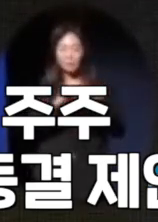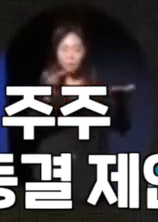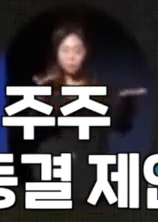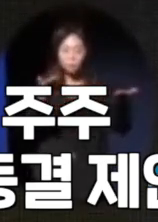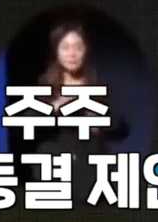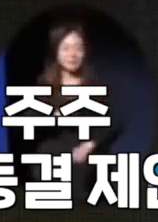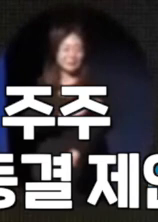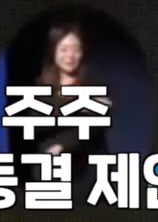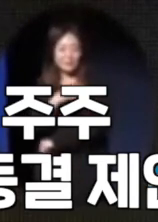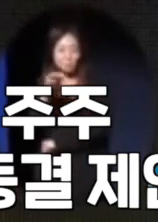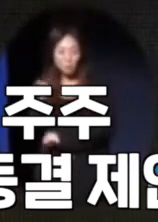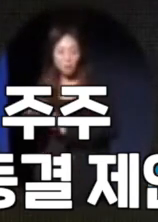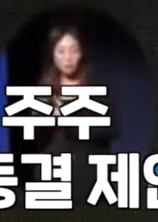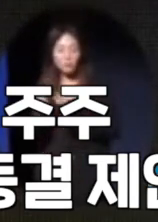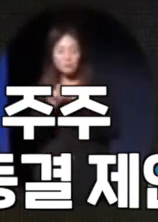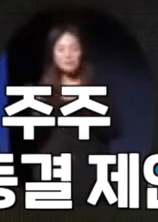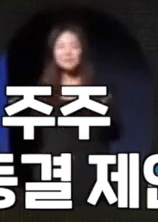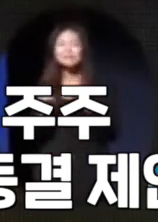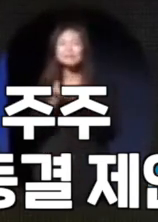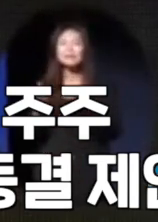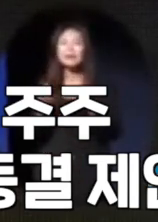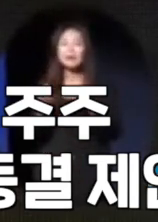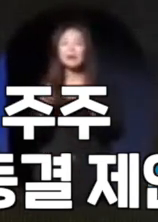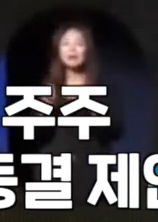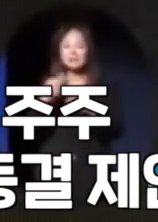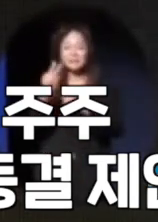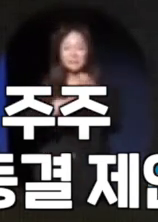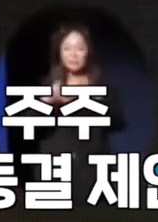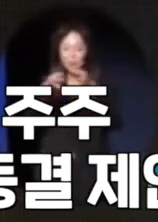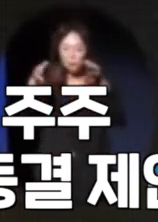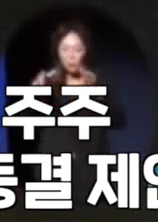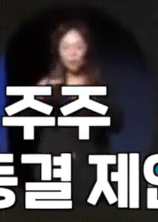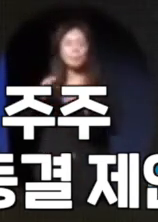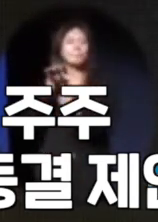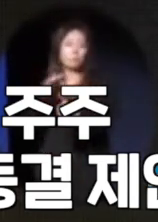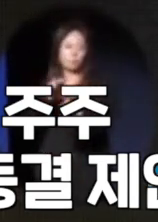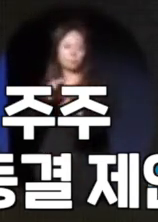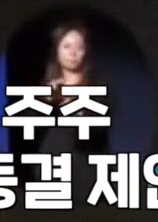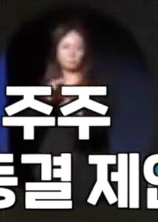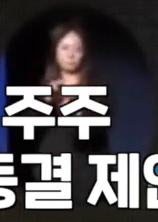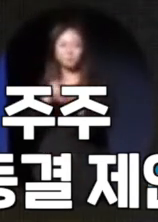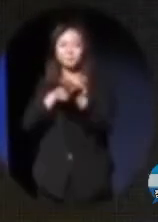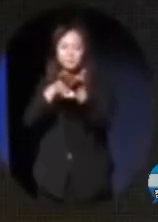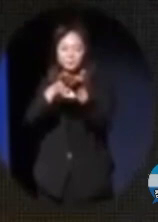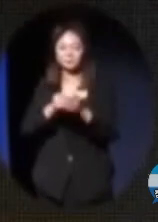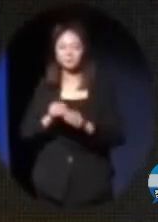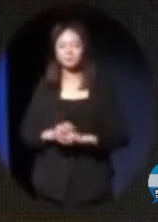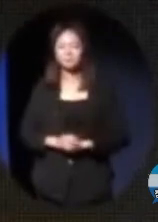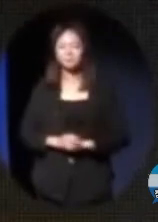및 근로자들의 급여를 3년간 동결할 것을 제안합니다.